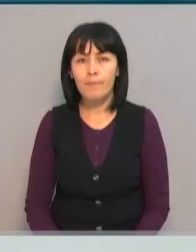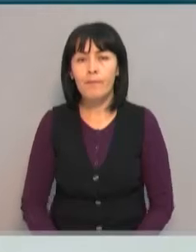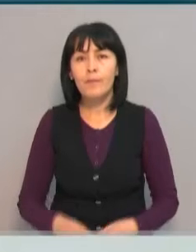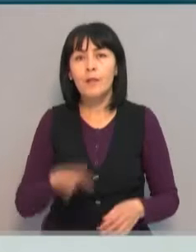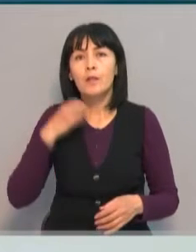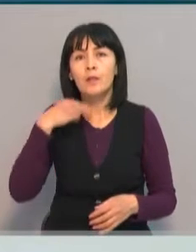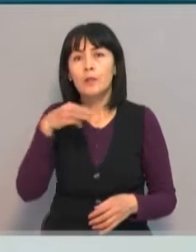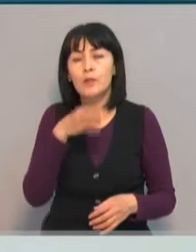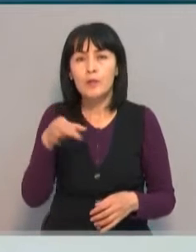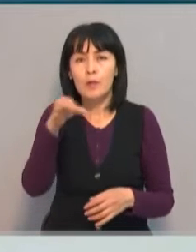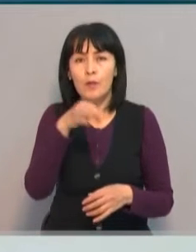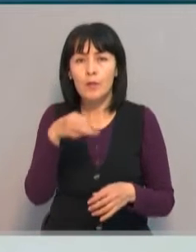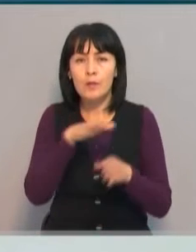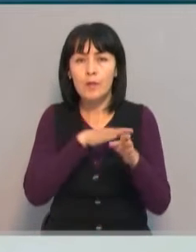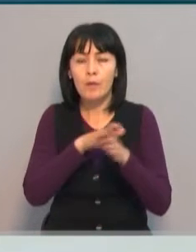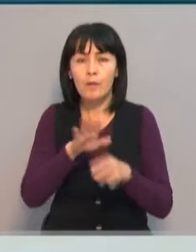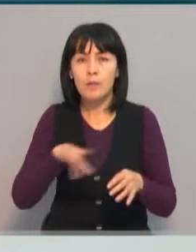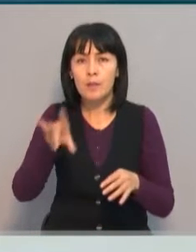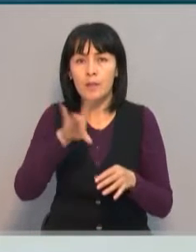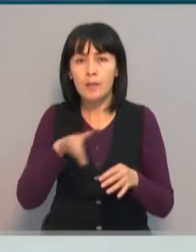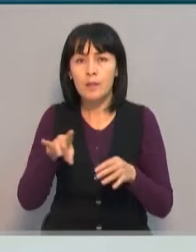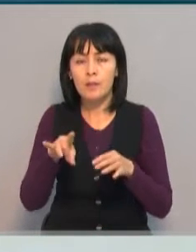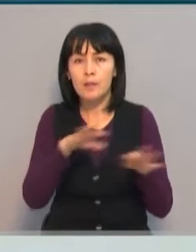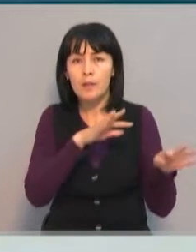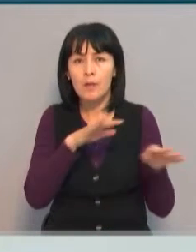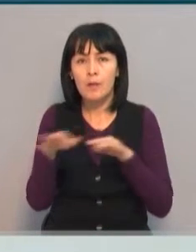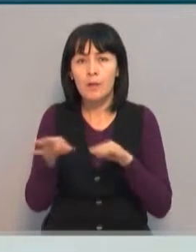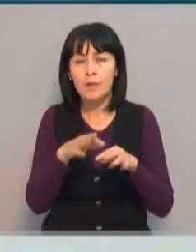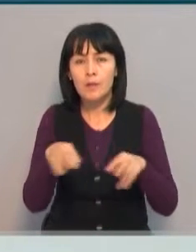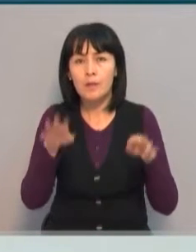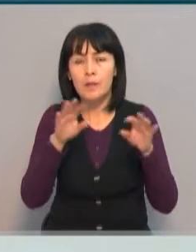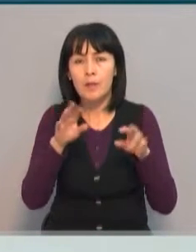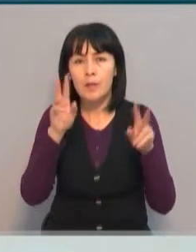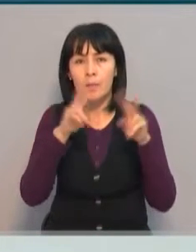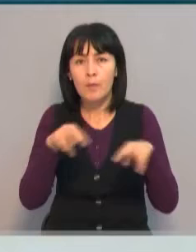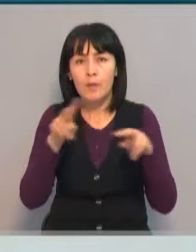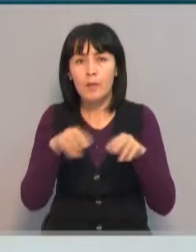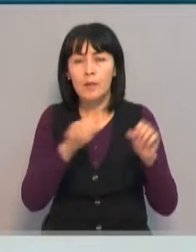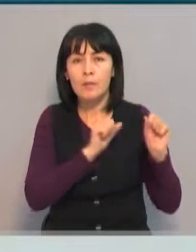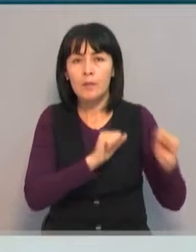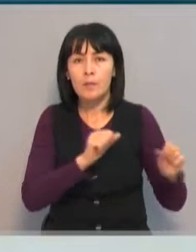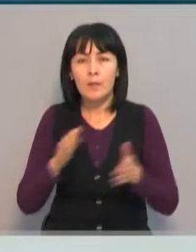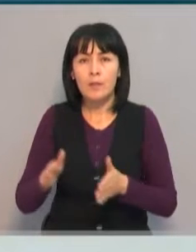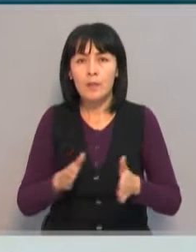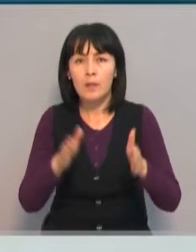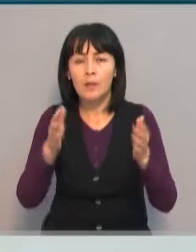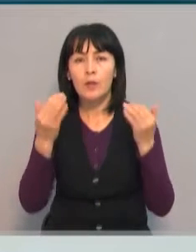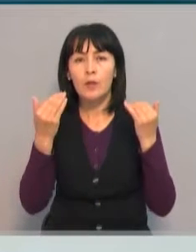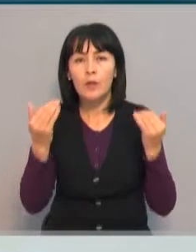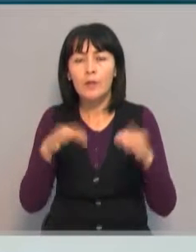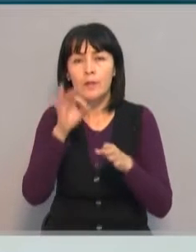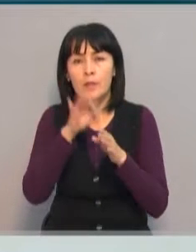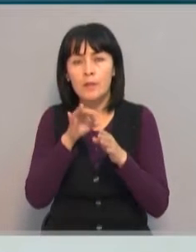На территории Туркестанской области прошло республиканское оперативно-профилактическое мероприятие «Безопасная дорога». Его